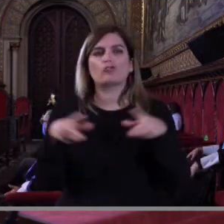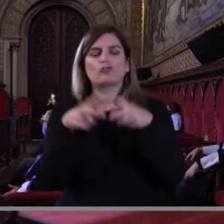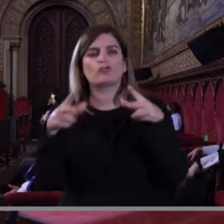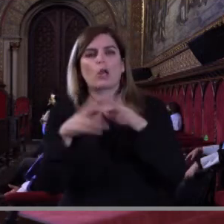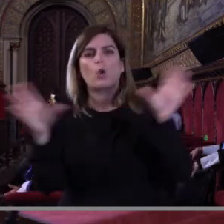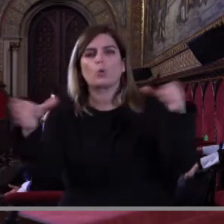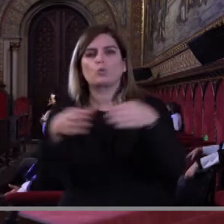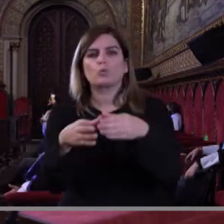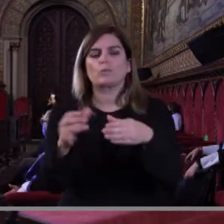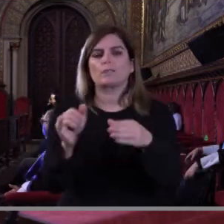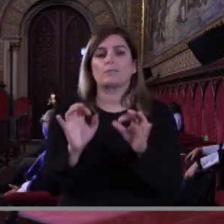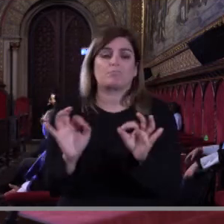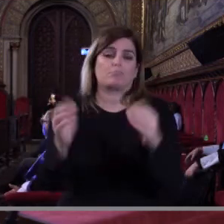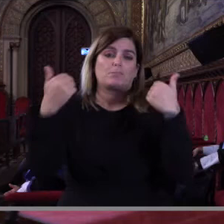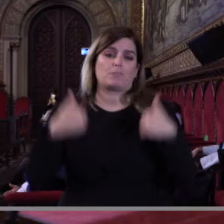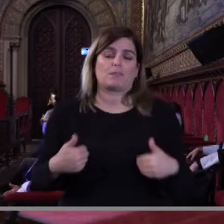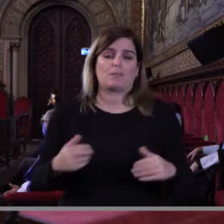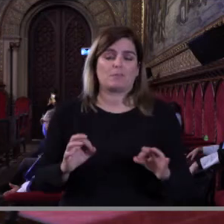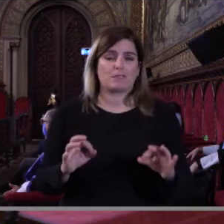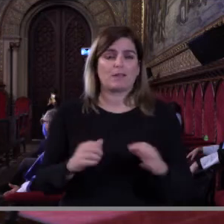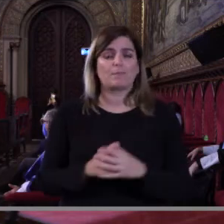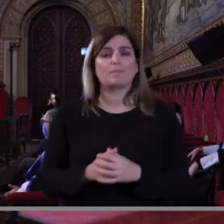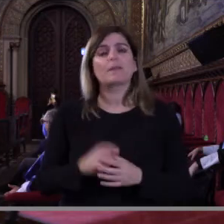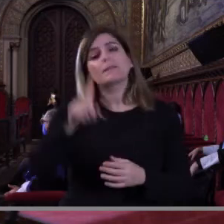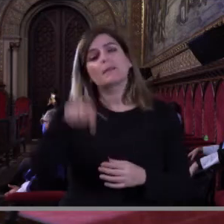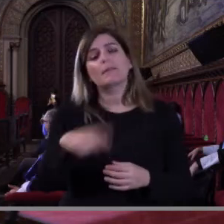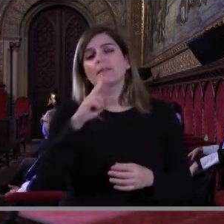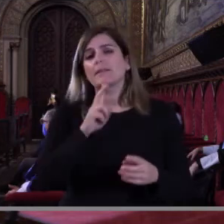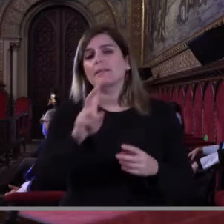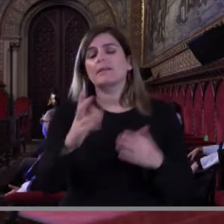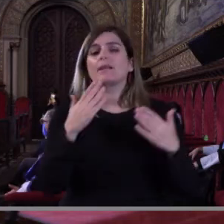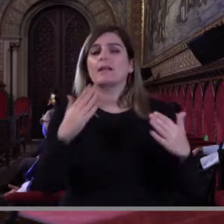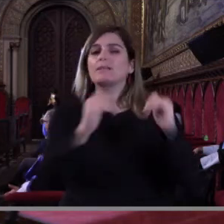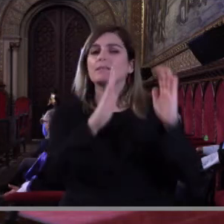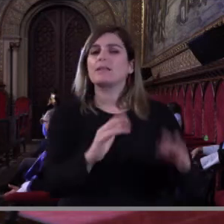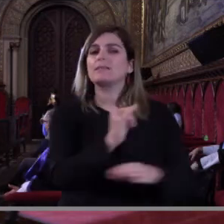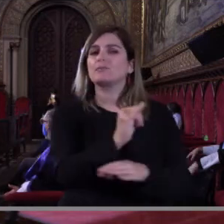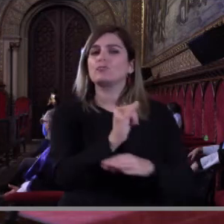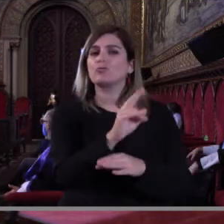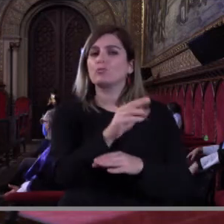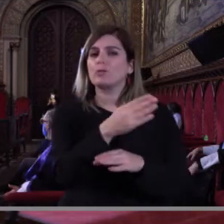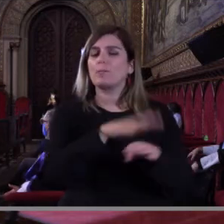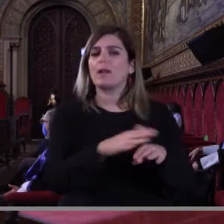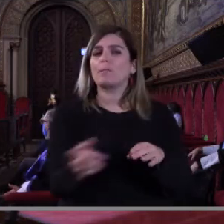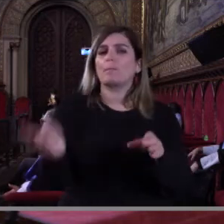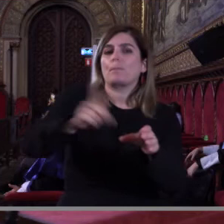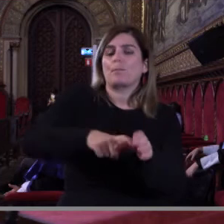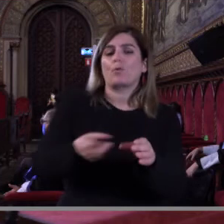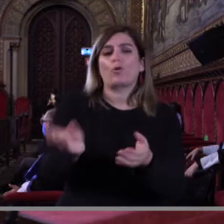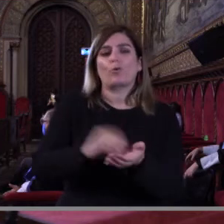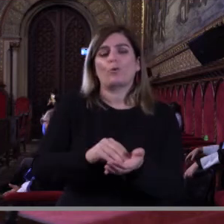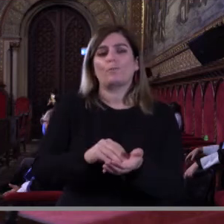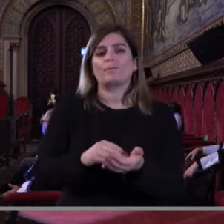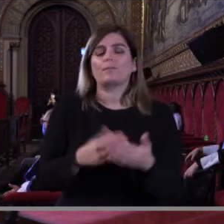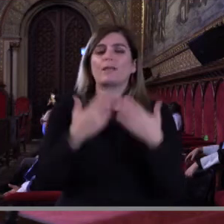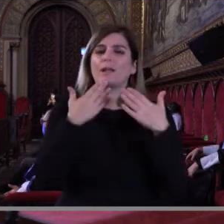conjunt i amb mi en particular. També li agraeixo el compromís amb l'institució per tornar-se a presentar. Amb